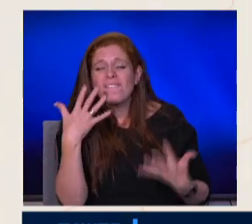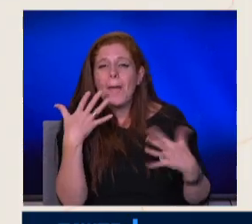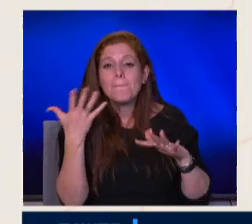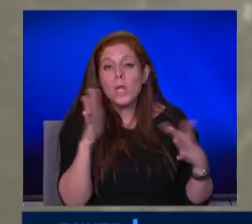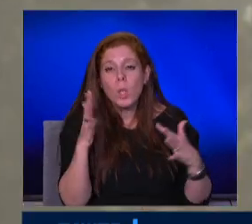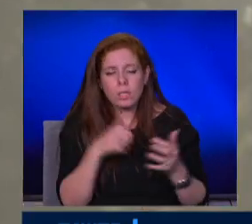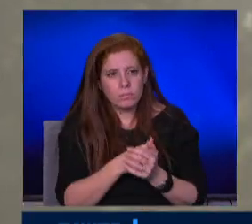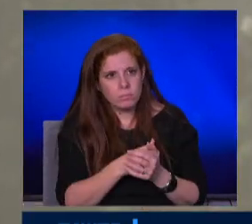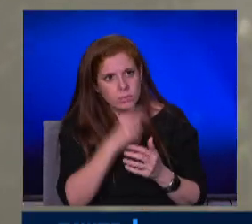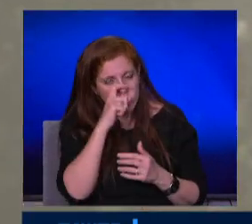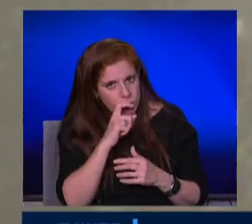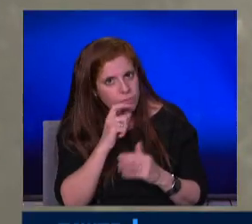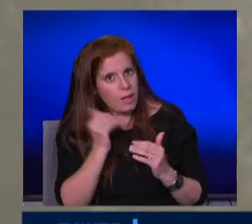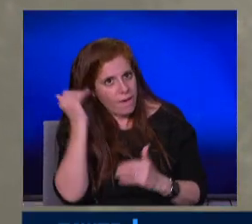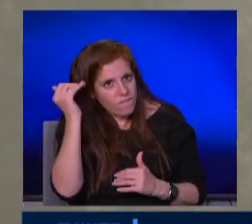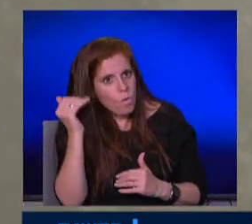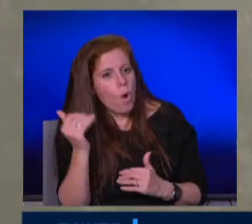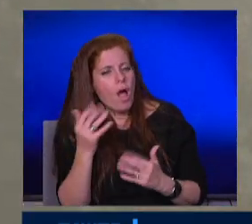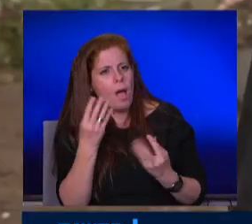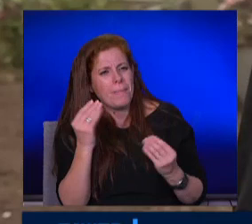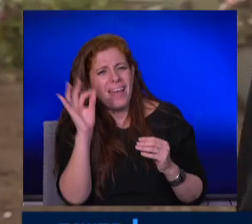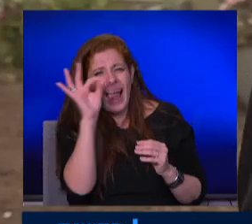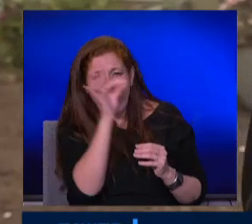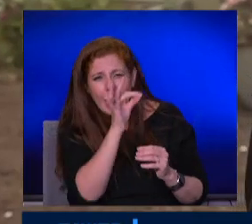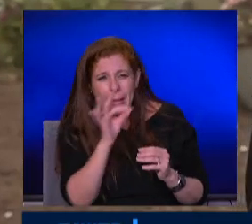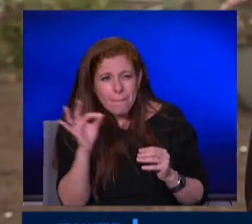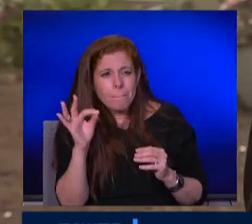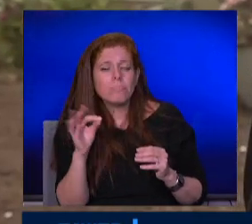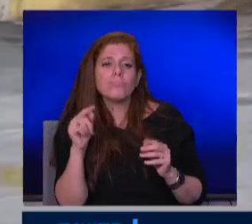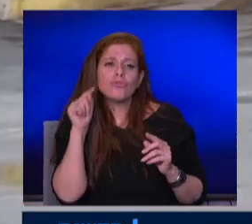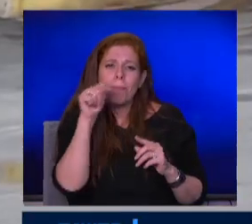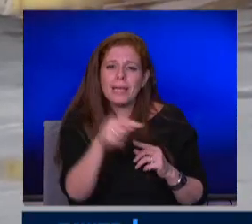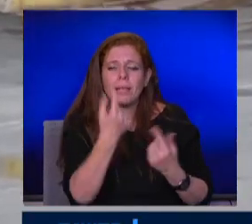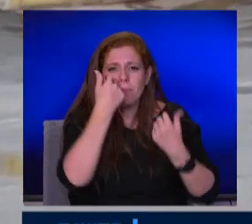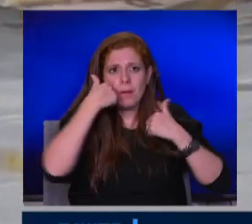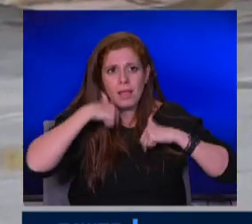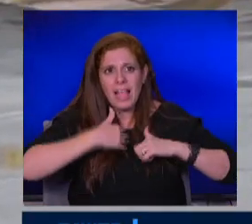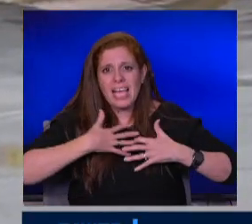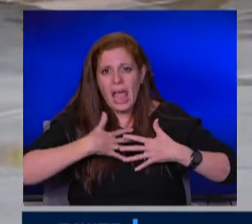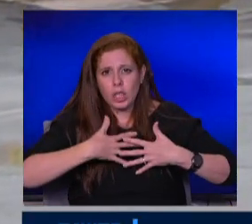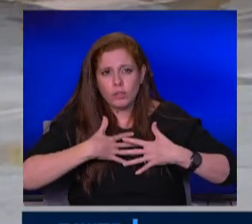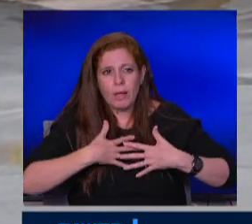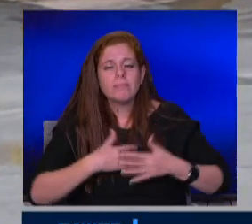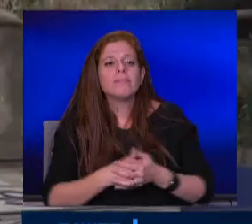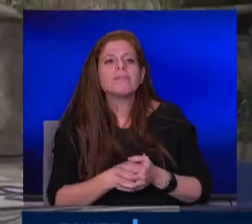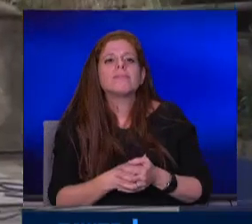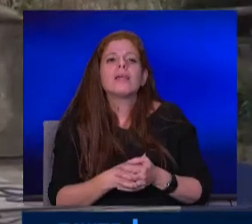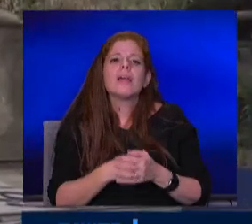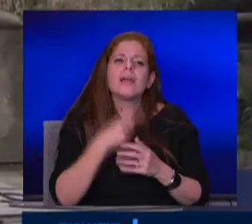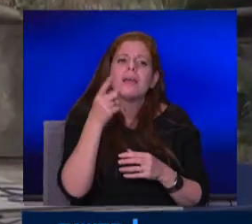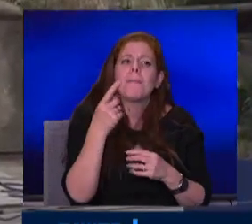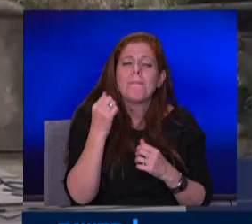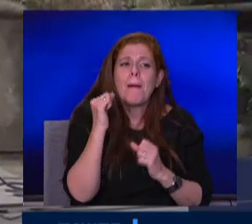בזיהום אוויר גבוה, ריכוזים גבוהים מאוד של חלקיקים, הם חודרים לעומק דרכי הנשימה. במכונים לשטיפת כלי רכב סגרו